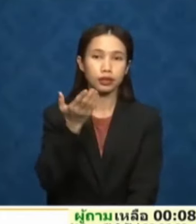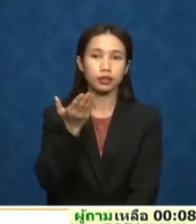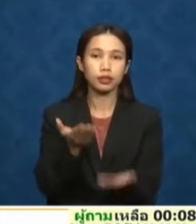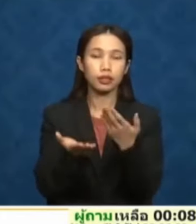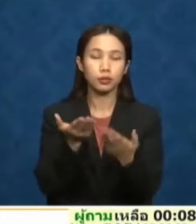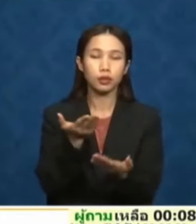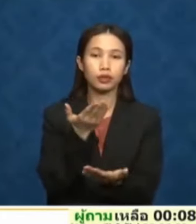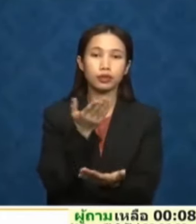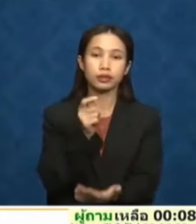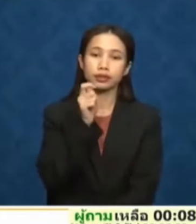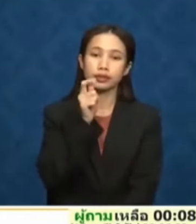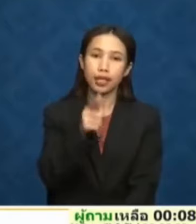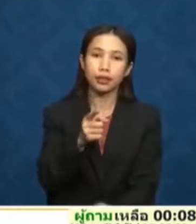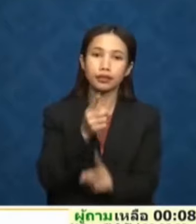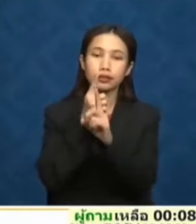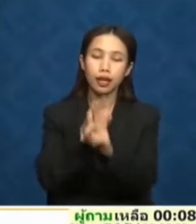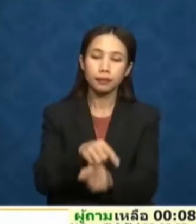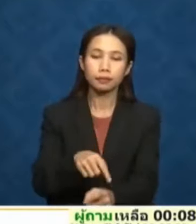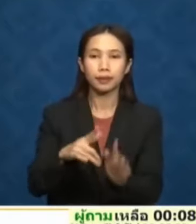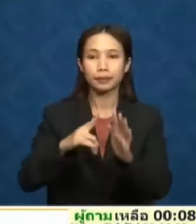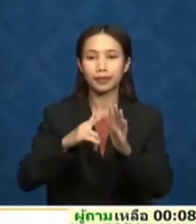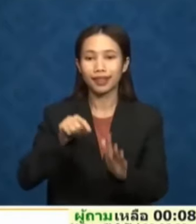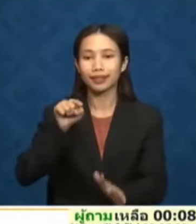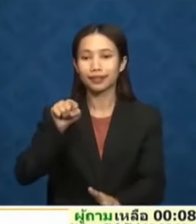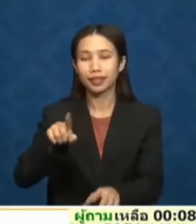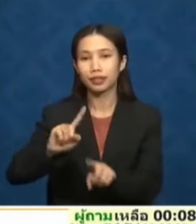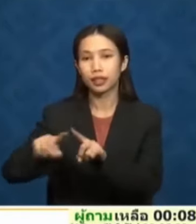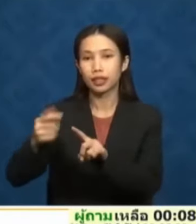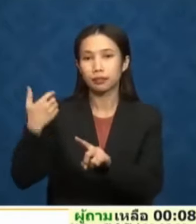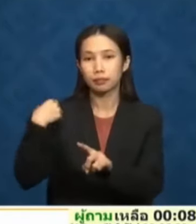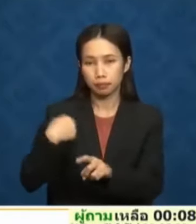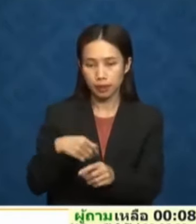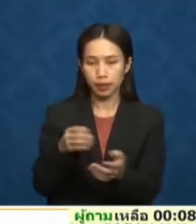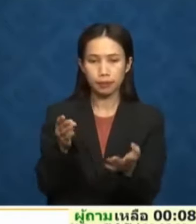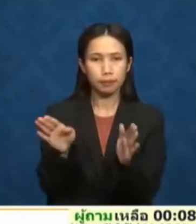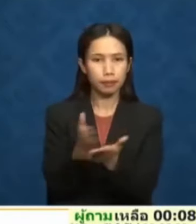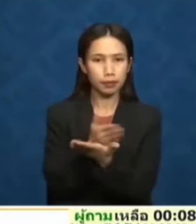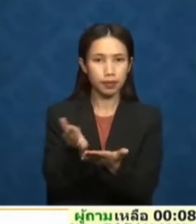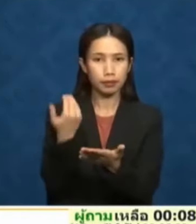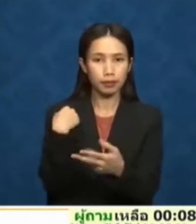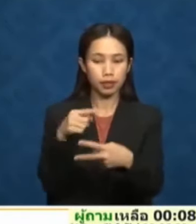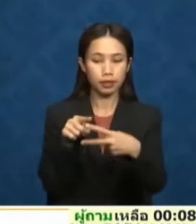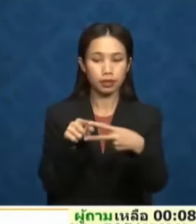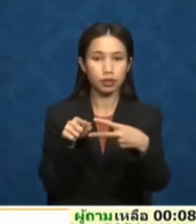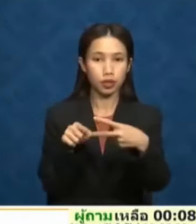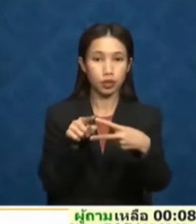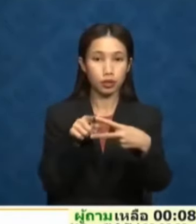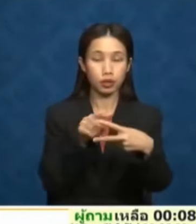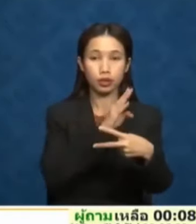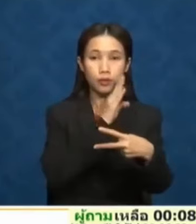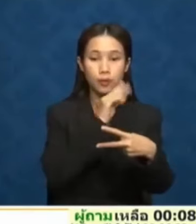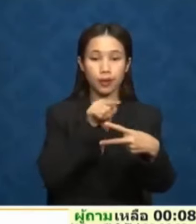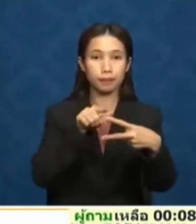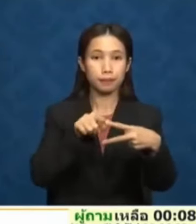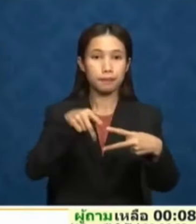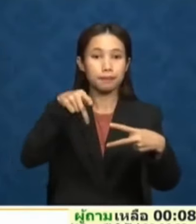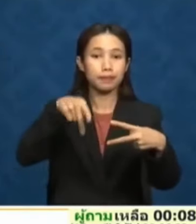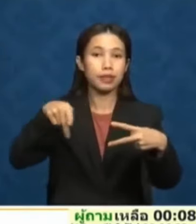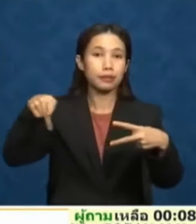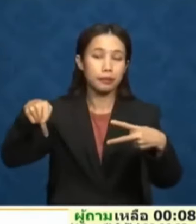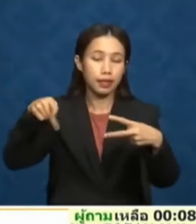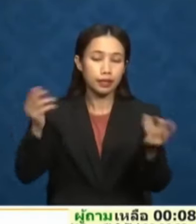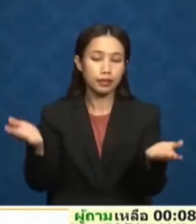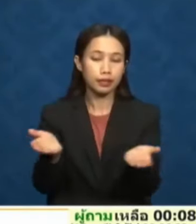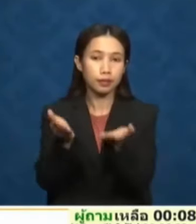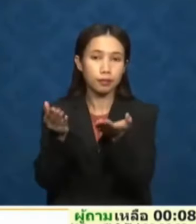จ่ายตามรายการที่กำหนดอยู่มันจะมี 2รูปแบบนะครับถ้าเป็น PPหรือการส่งเสริมป้องกัน